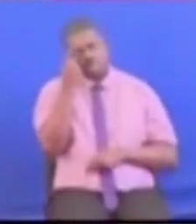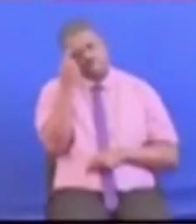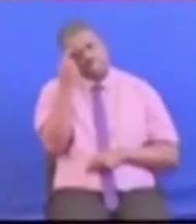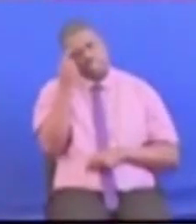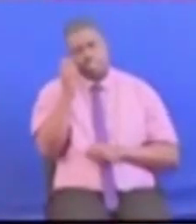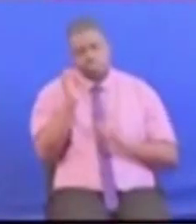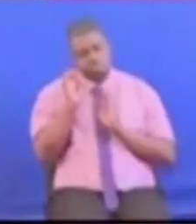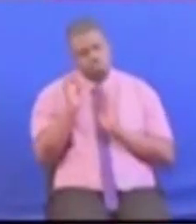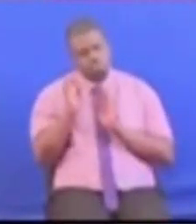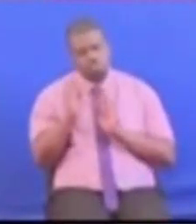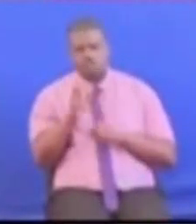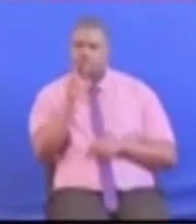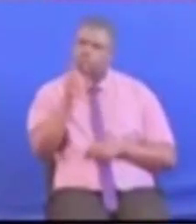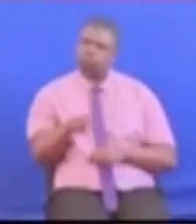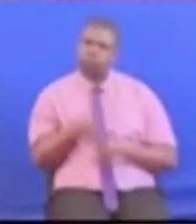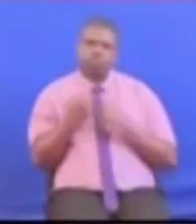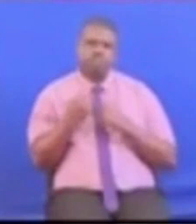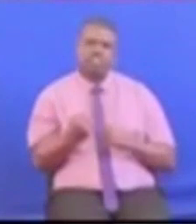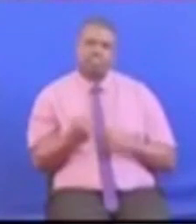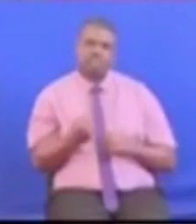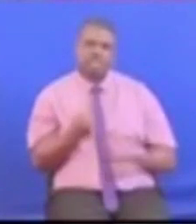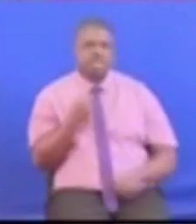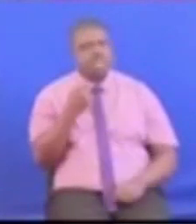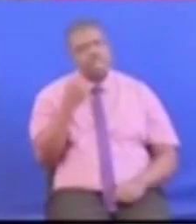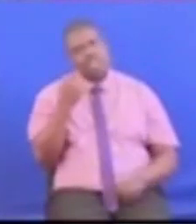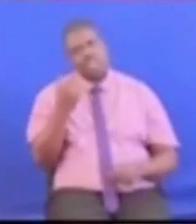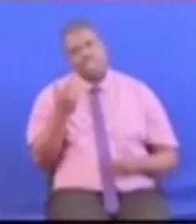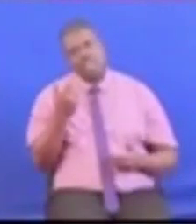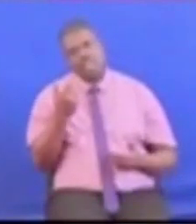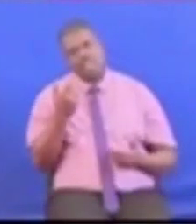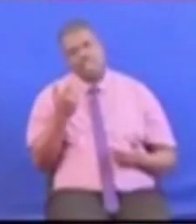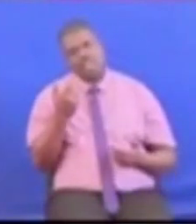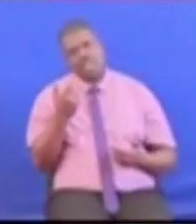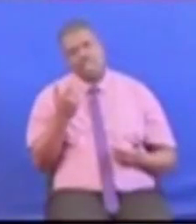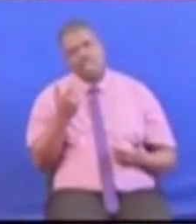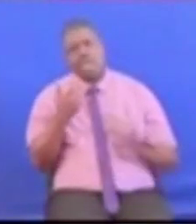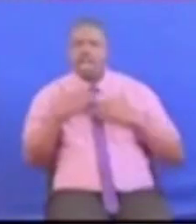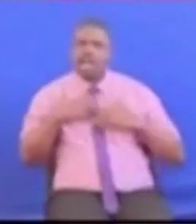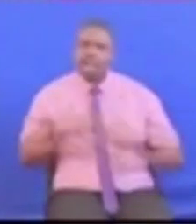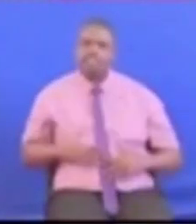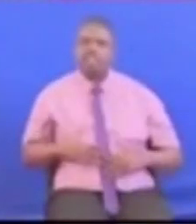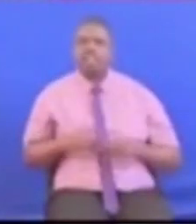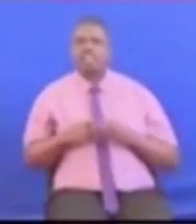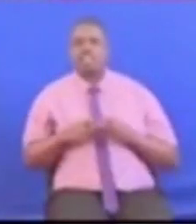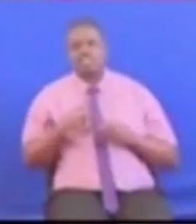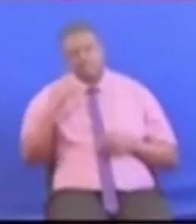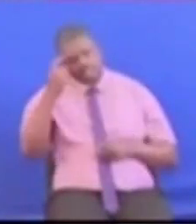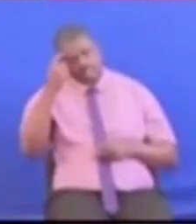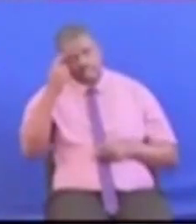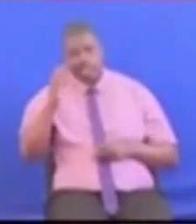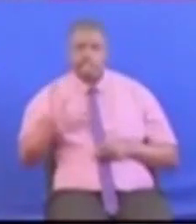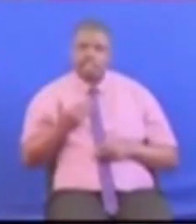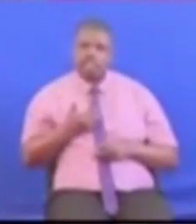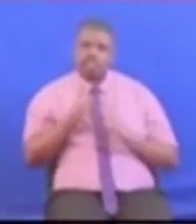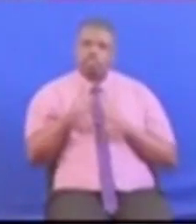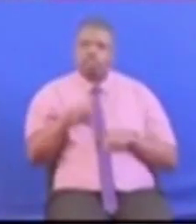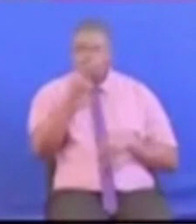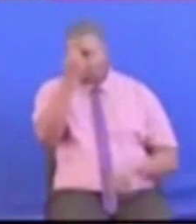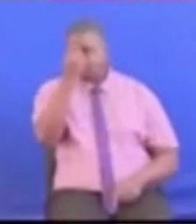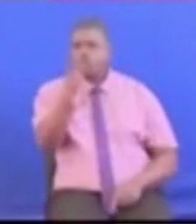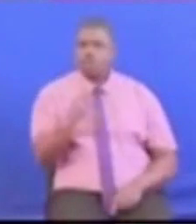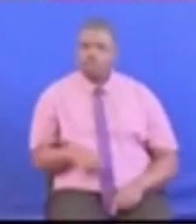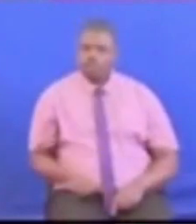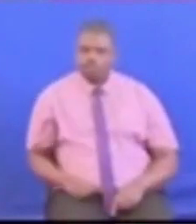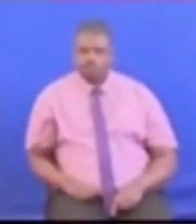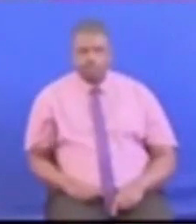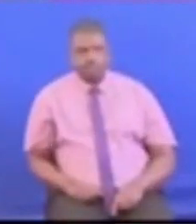timamu, mtu mzima mwenye akili yake ya mwenye afya ya akili alipaswa kuelewa